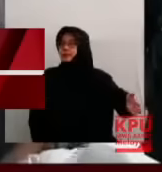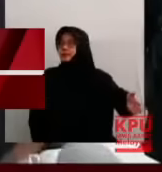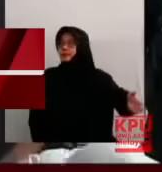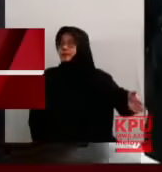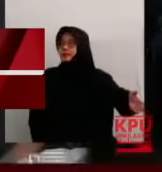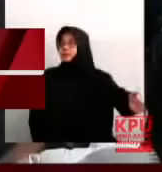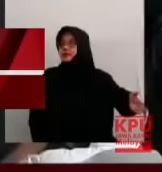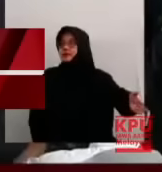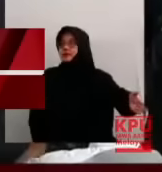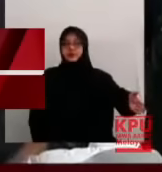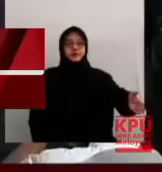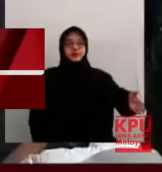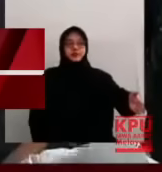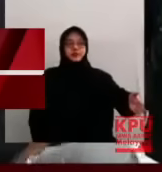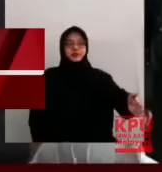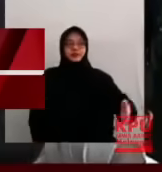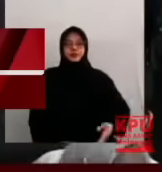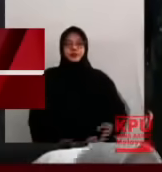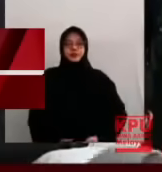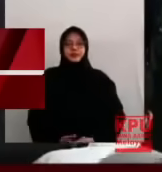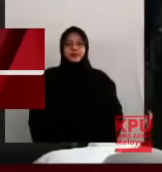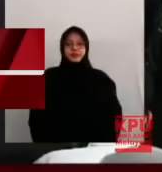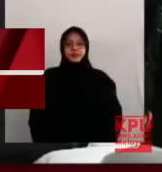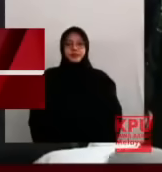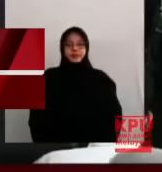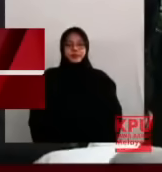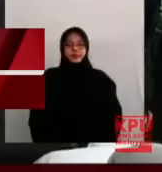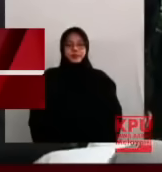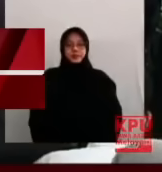yakni hari pertama dari tahapan